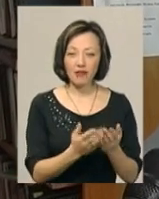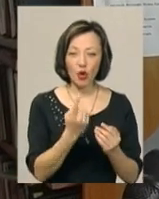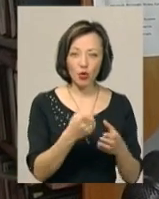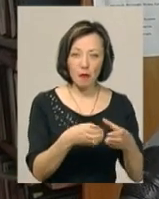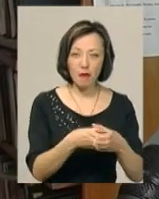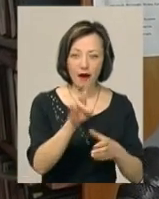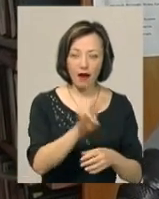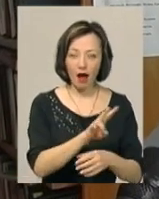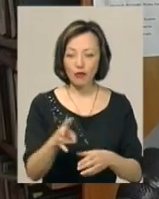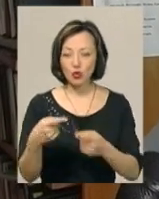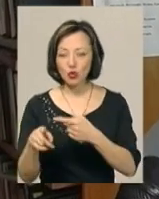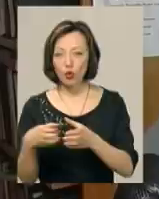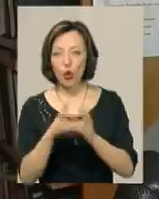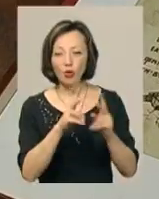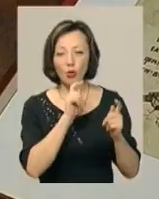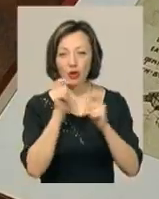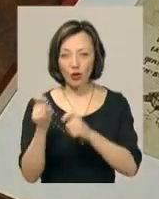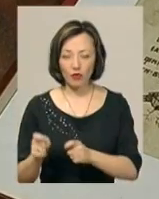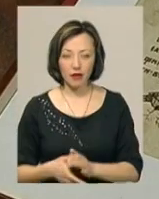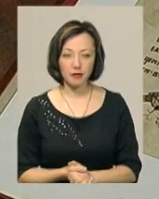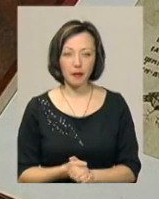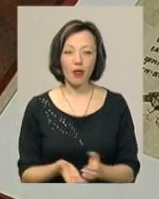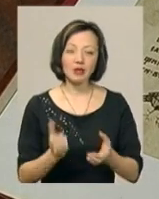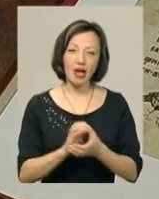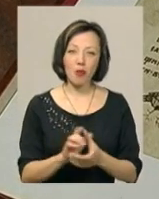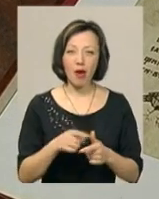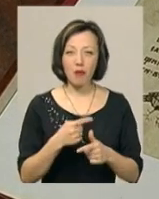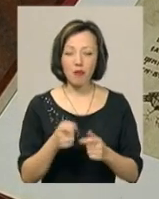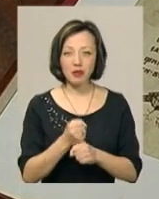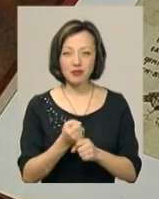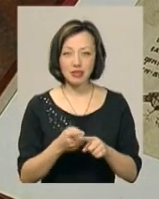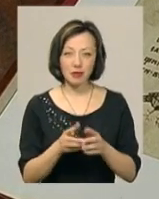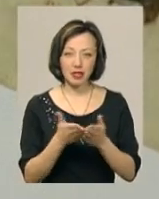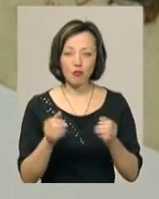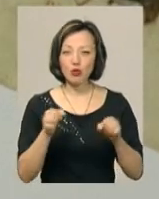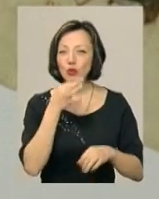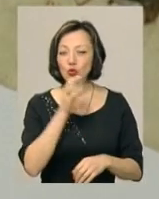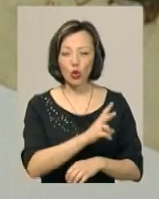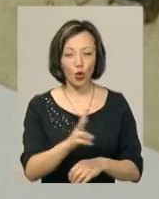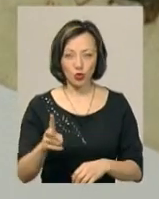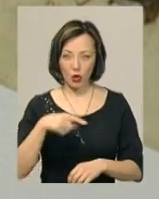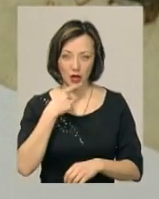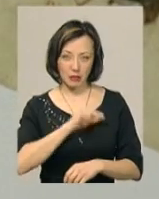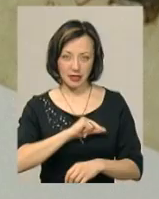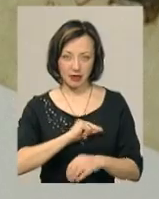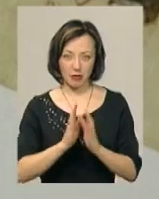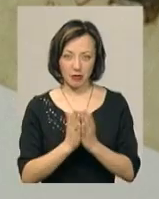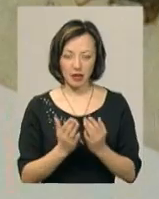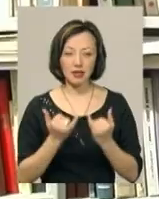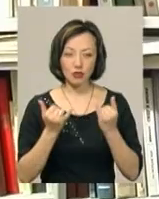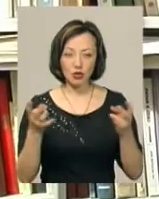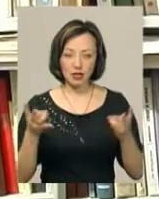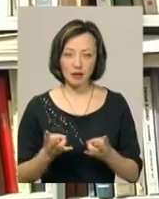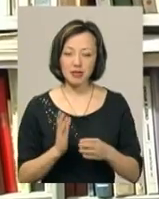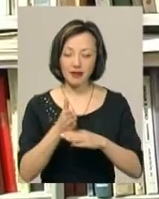парафії до другої, хто подарував цю книгу. Ознайомитися або попрацювати із цими книжками може будь-хто, переконують бібліотекарі. Задля цього